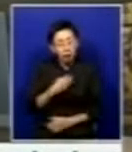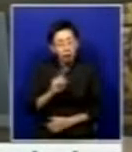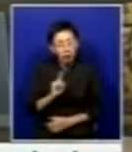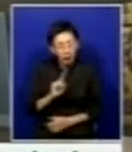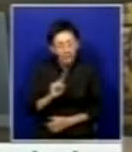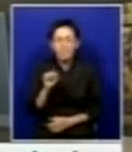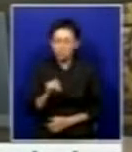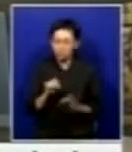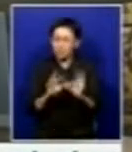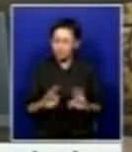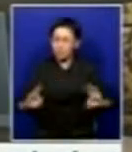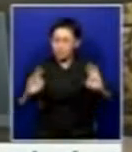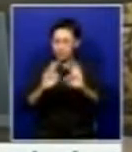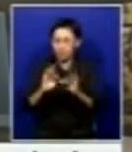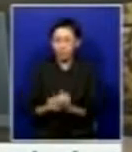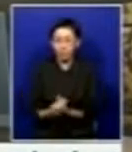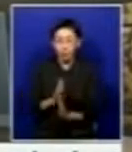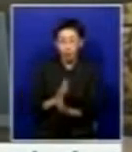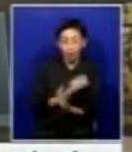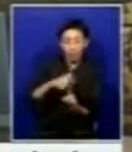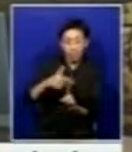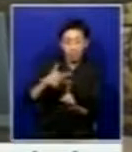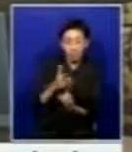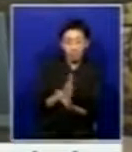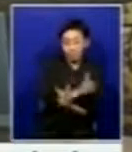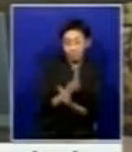ง3เดือนที่ผ่านมาตั้งแต่เกิดปัญหา